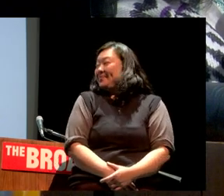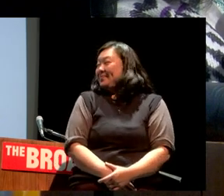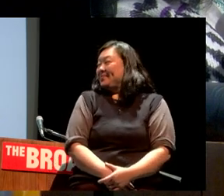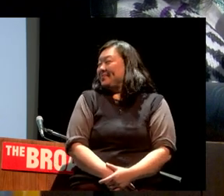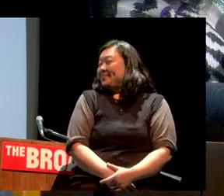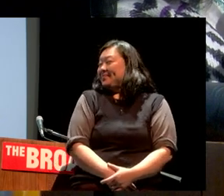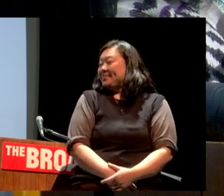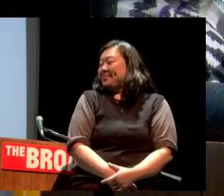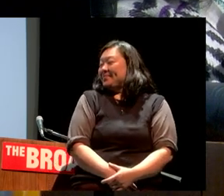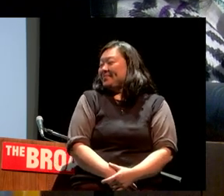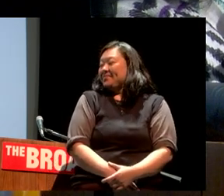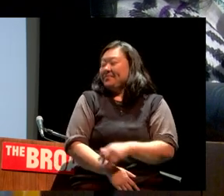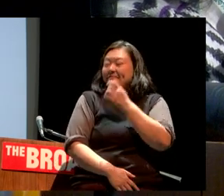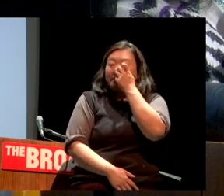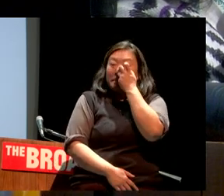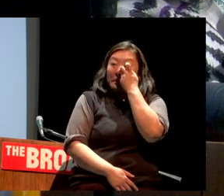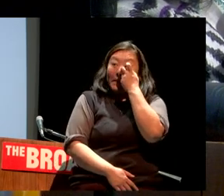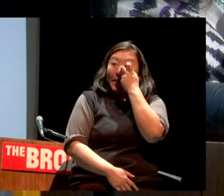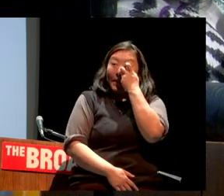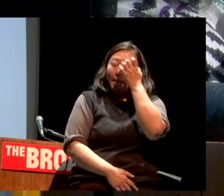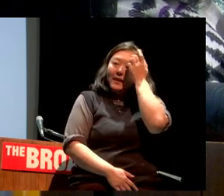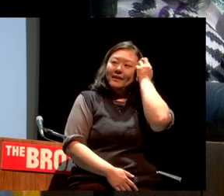1万個とか2万個とかそういうものを作っていくっていうので、まあ色を変えたり顔の表情を変えたりすれば、できんじゃないのかなと思って、でいろいろこう話してたんですけど、最初はすごい簡単にオープンシーでやろうと思ったんですよ。だけどそしたら